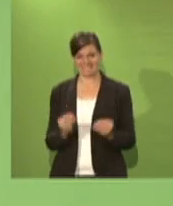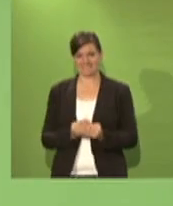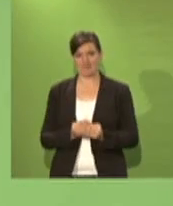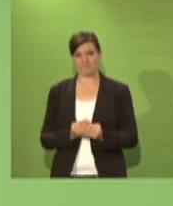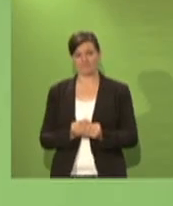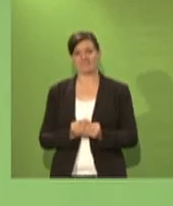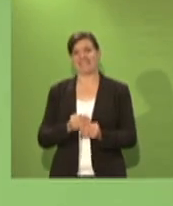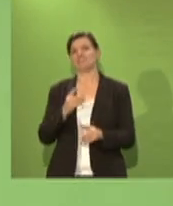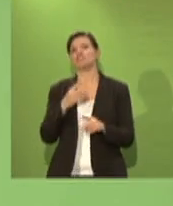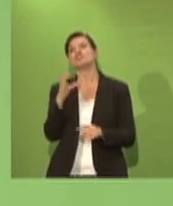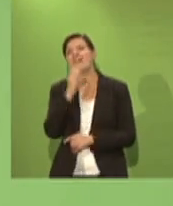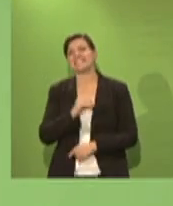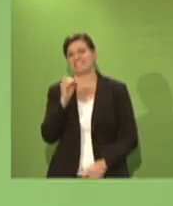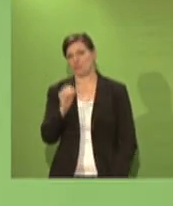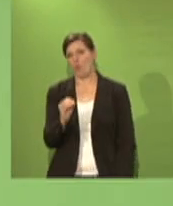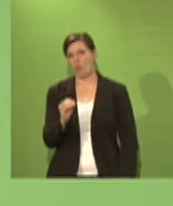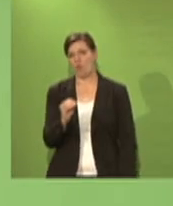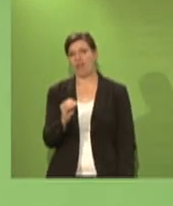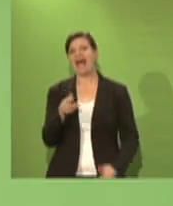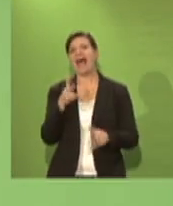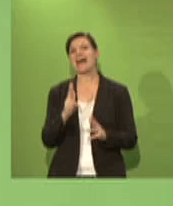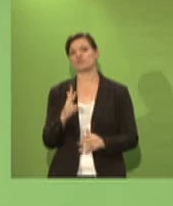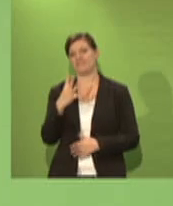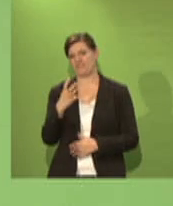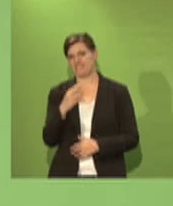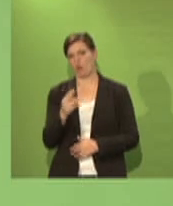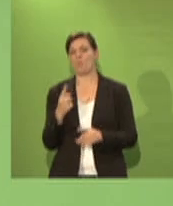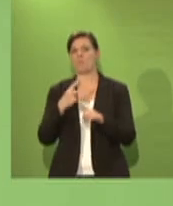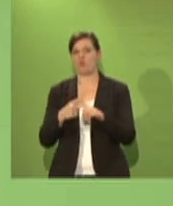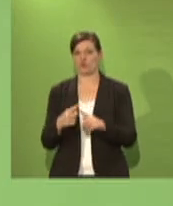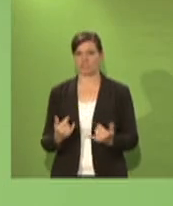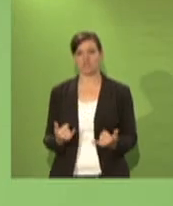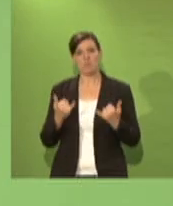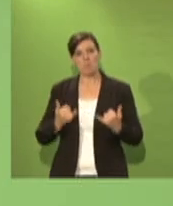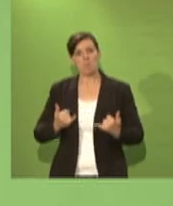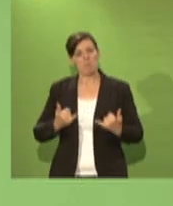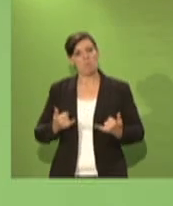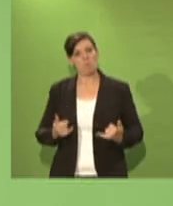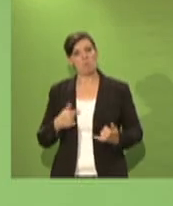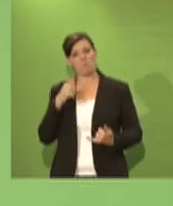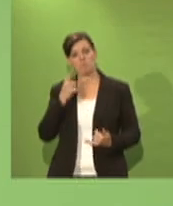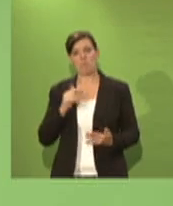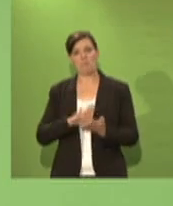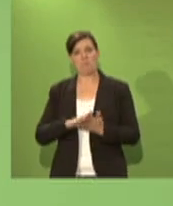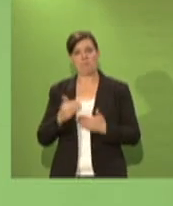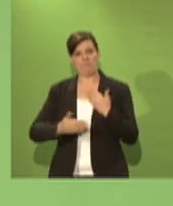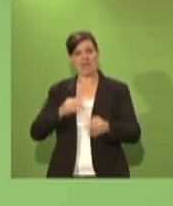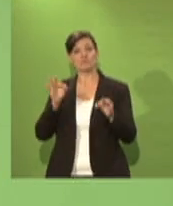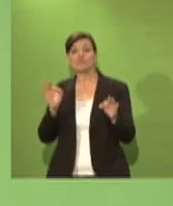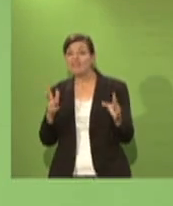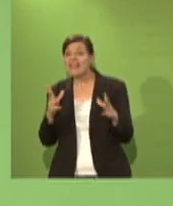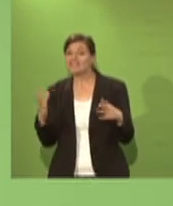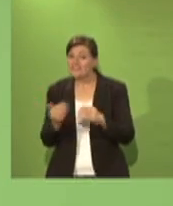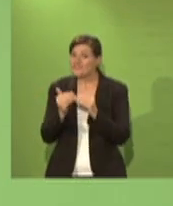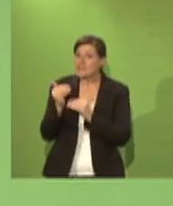eine schwarze Null mit 840 Euro plus. Ich bin guter Dinge, dass wir das auch halten und dass wir das vielleicht sogar